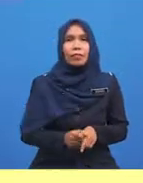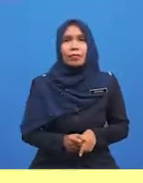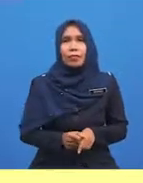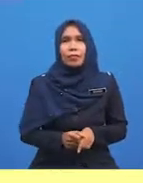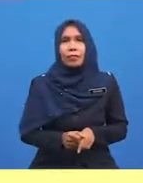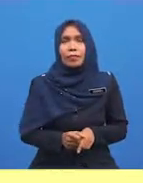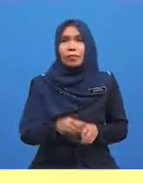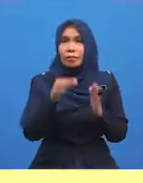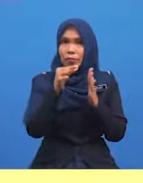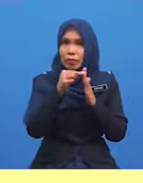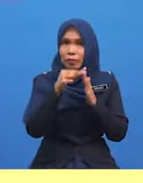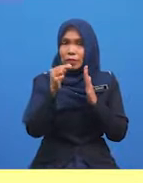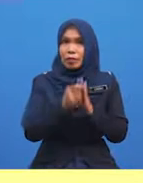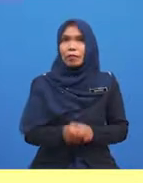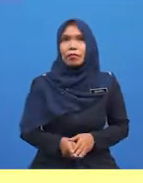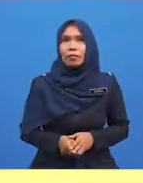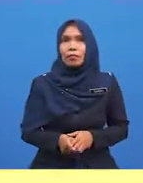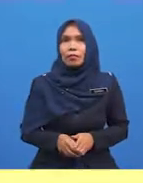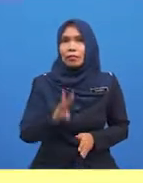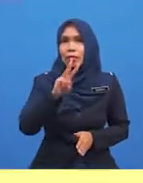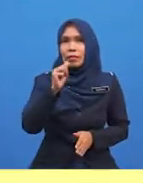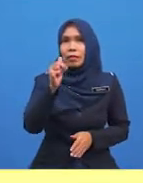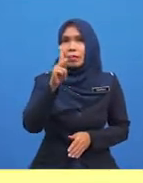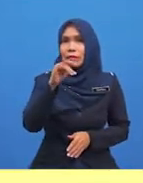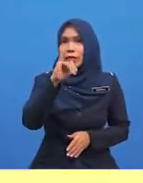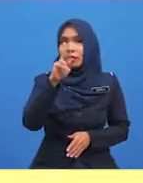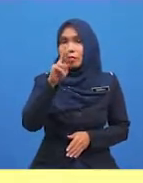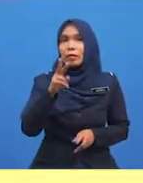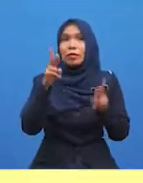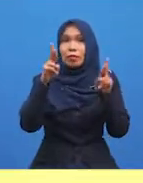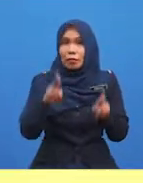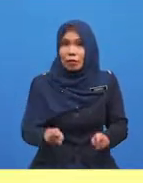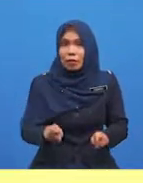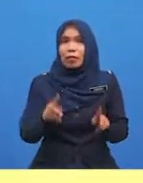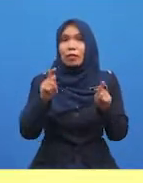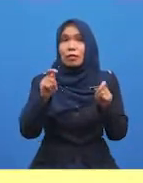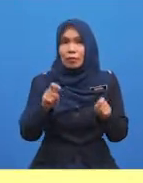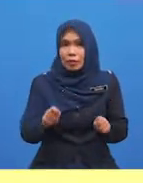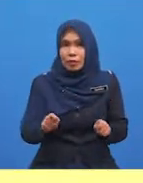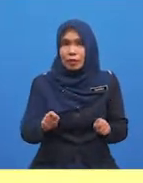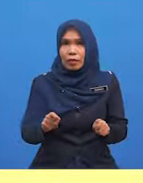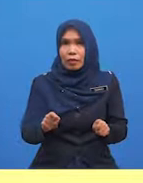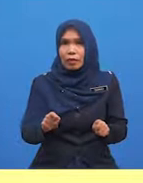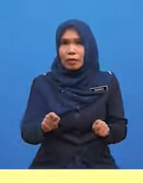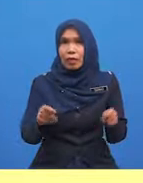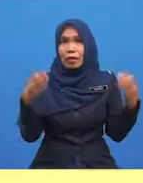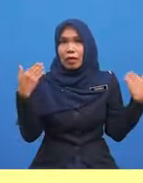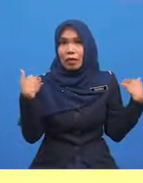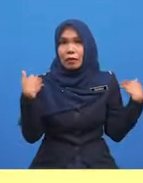bahawa pemilihan wakil rakyat ke parlimen perlu melalui proses pilihan